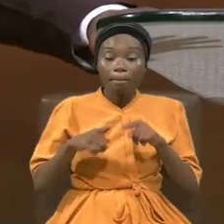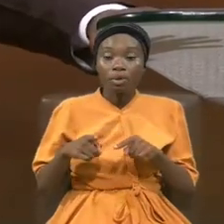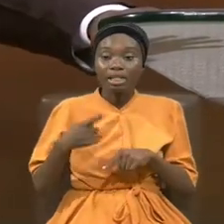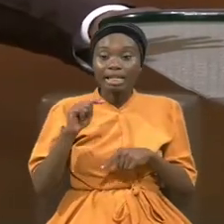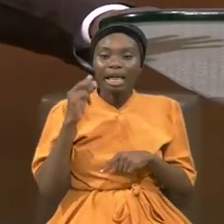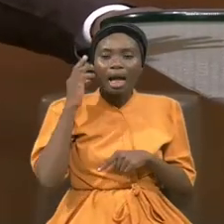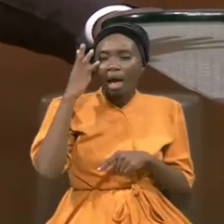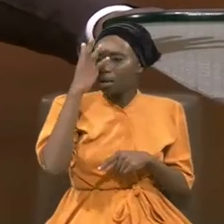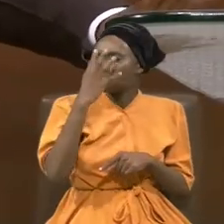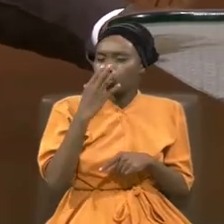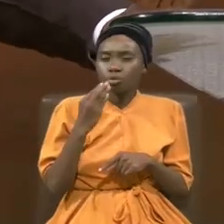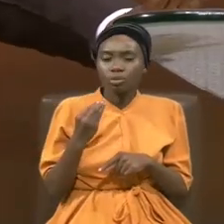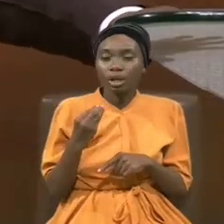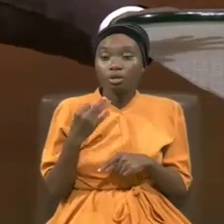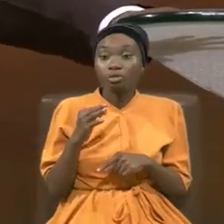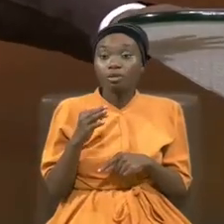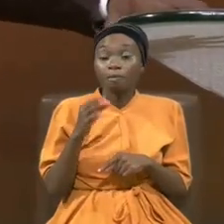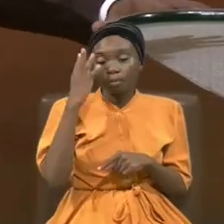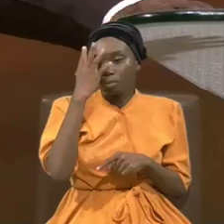était plus beau que tous dans le pays, mais